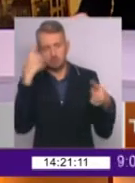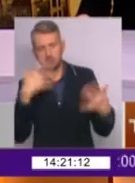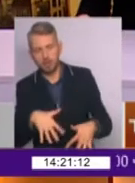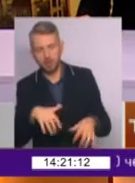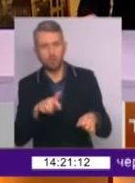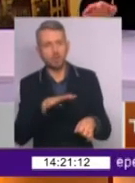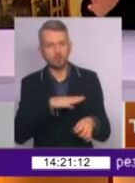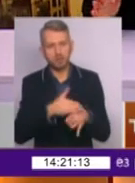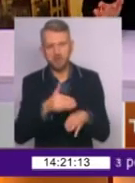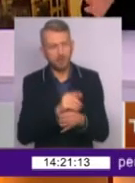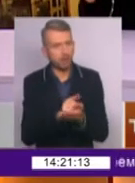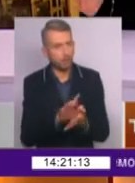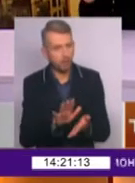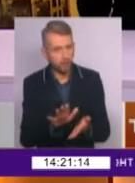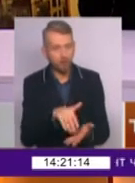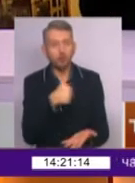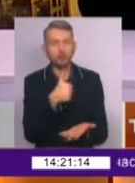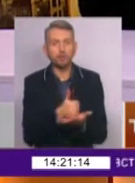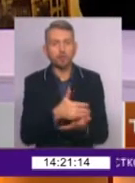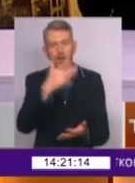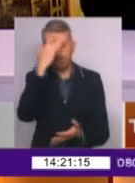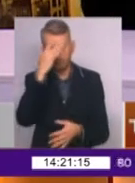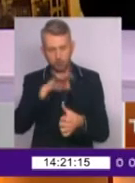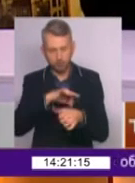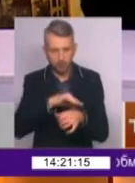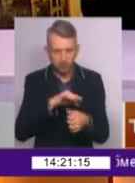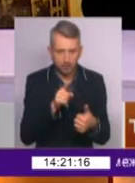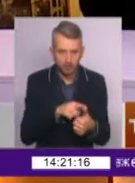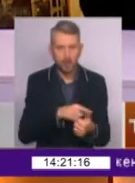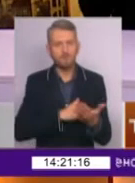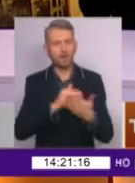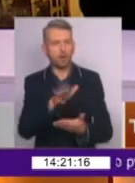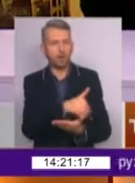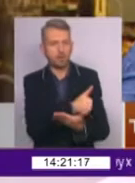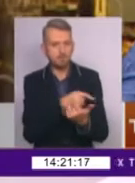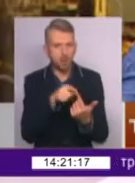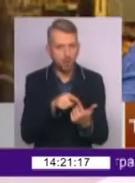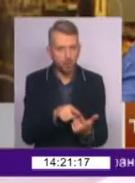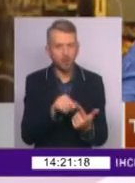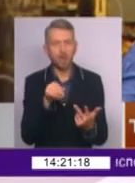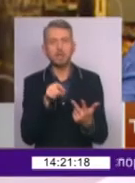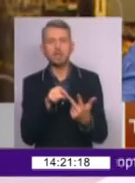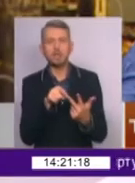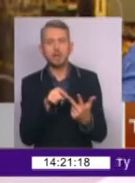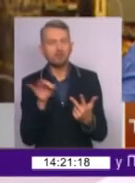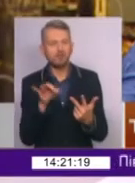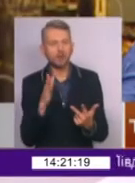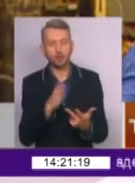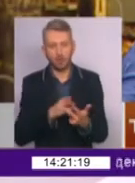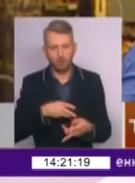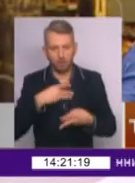розвинутися пізніше. Але основним це є болить голова, висока температура і часто є